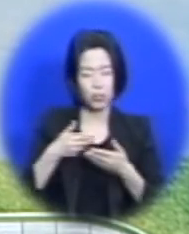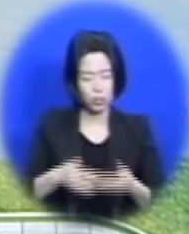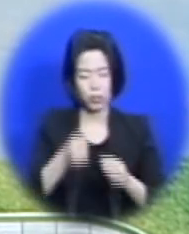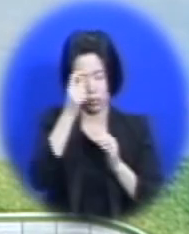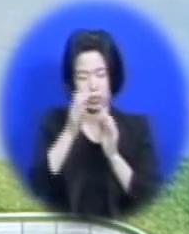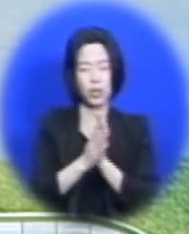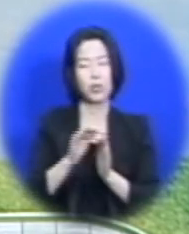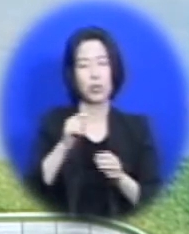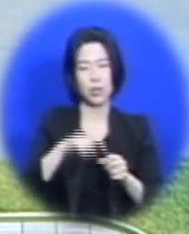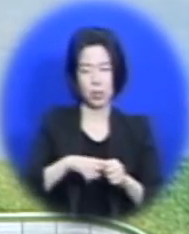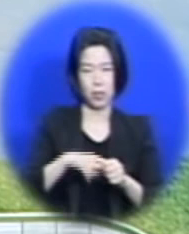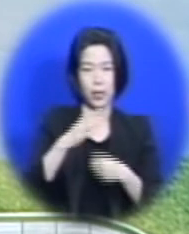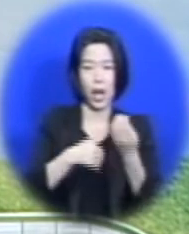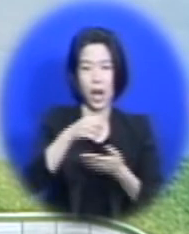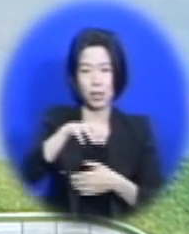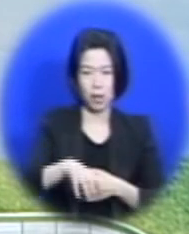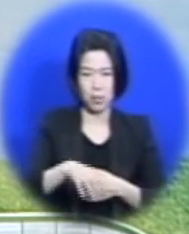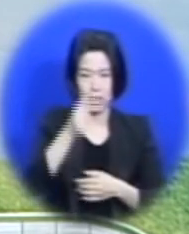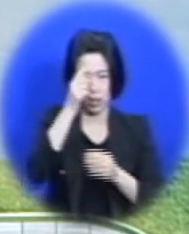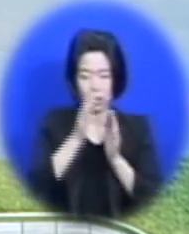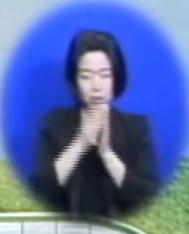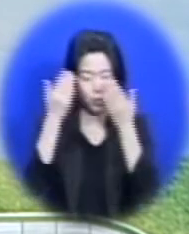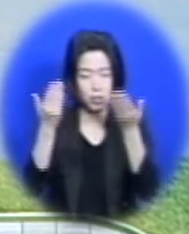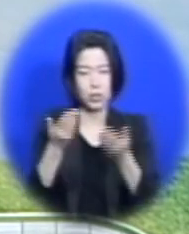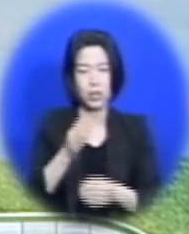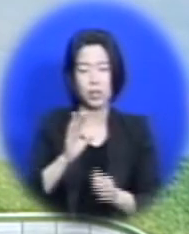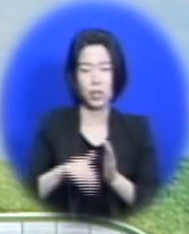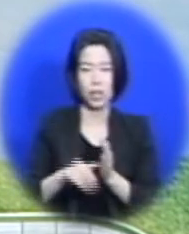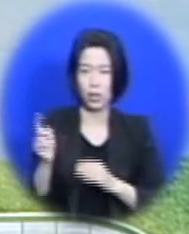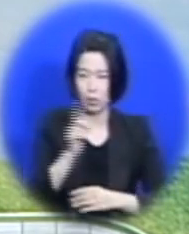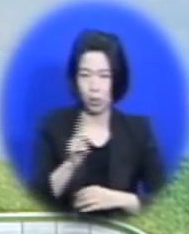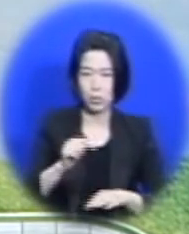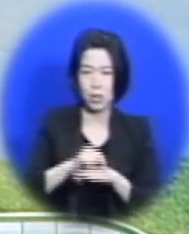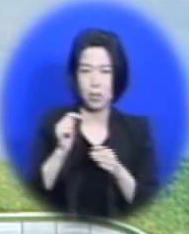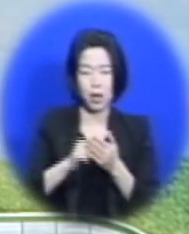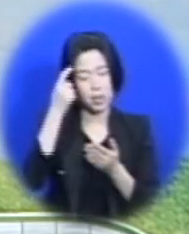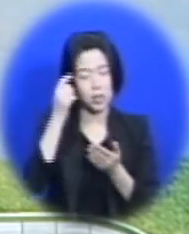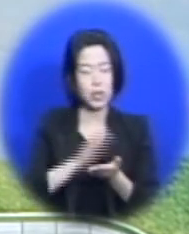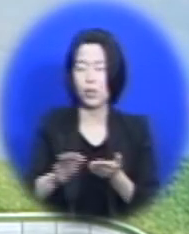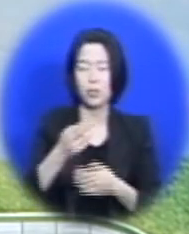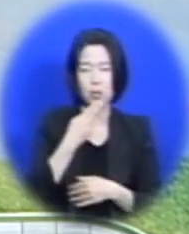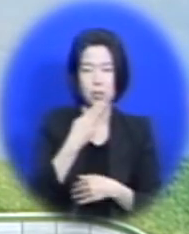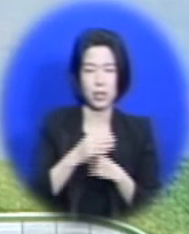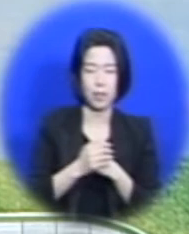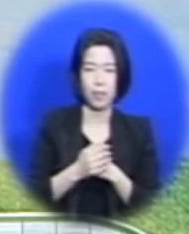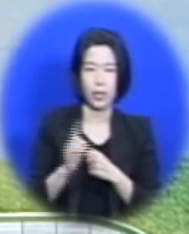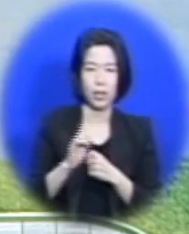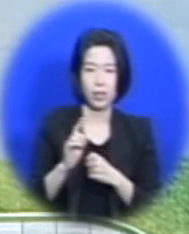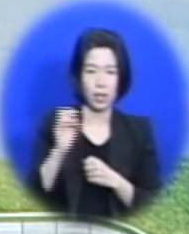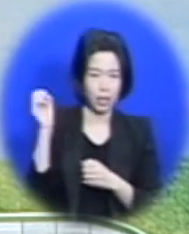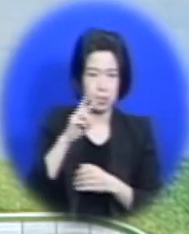기도잼. 하나님 앞에 가서 목사님이 기도를 하시는데 도무지 마음이 시원함이 없어요. 그런데